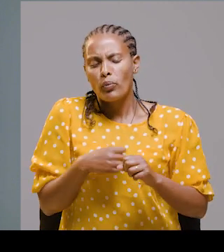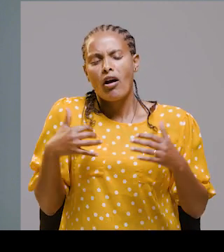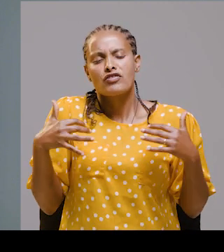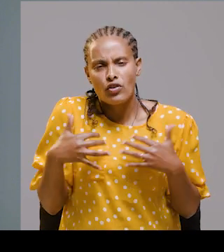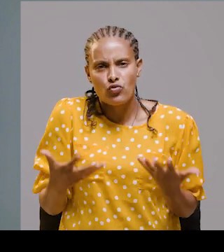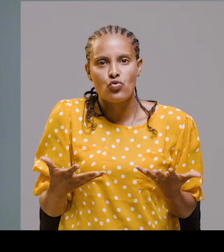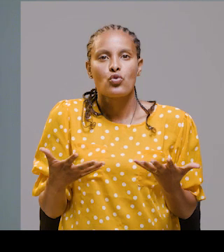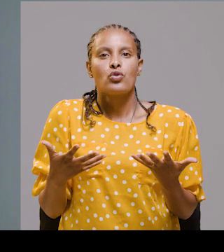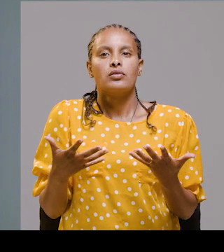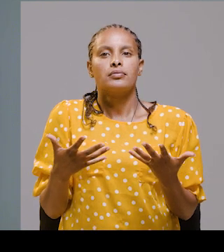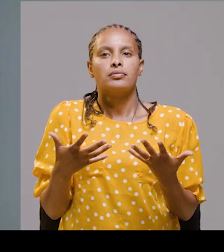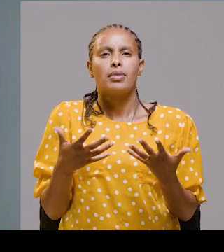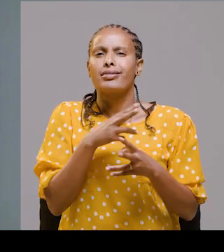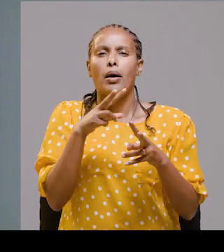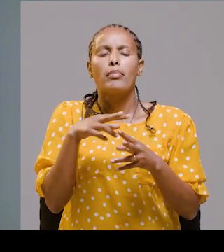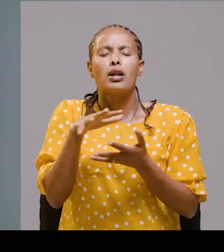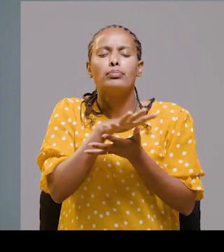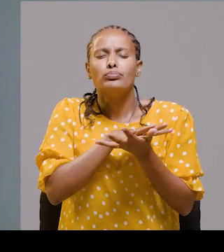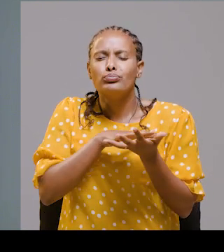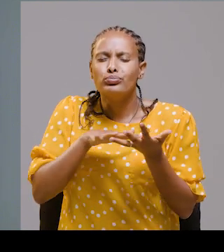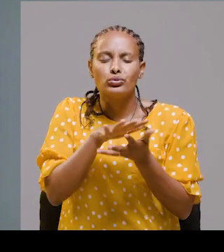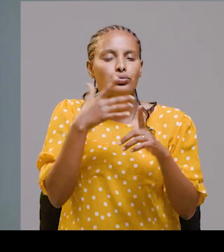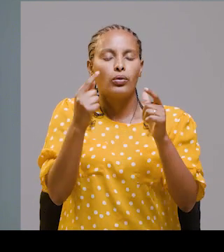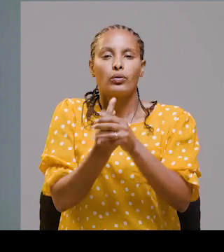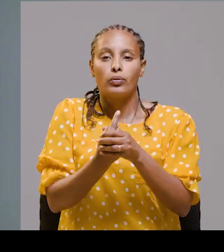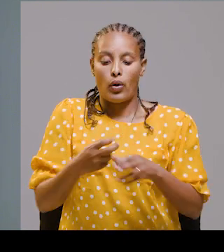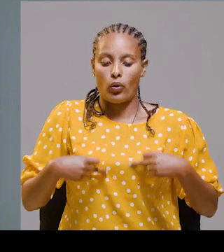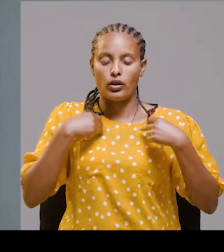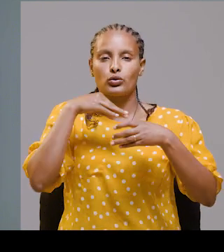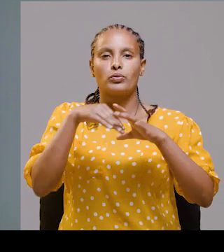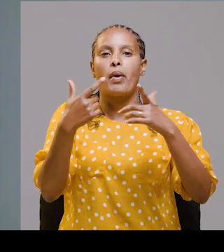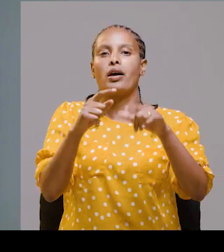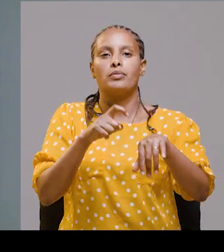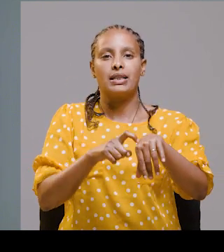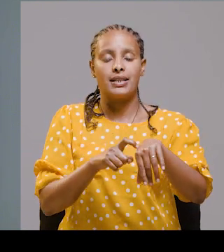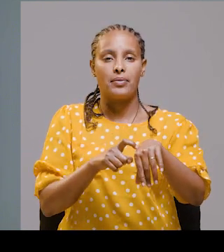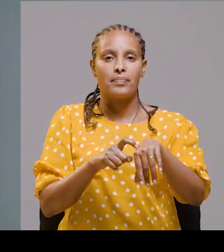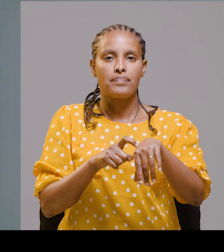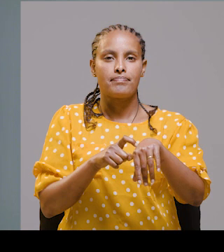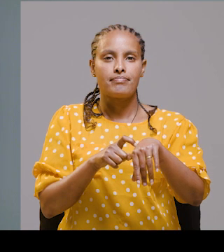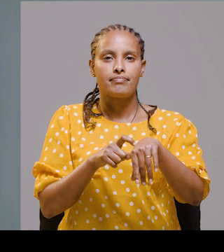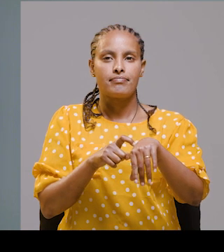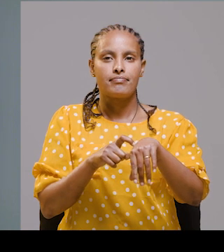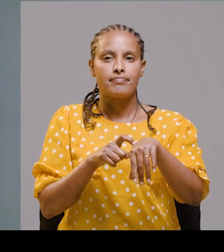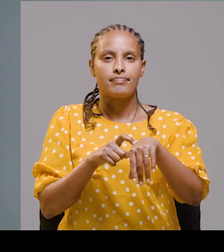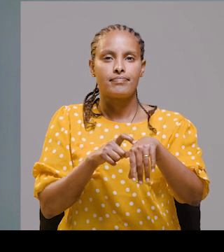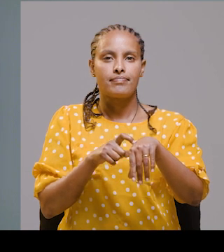የሚያስፈሩ በጣም የሚረብሹ አይነት ገጠመኞች በህይወታችን ውስጥ ሲያጋጥሙን